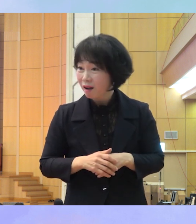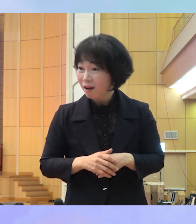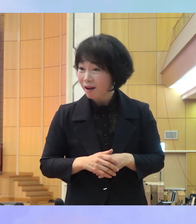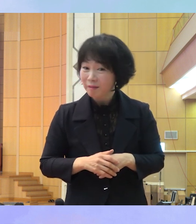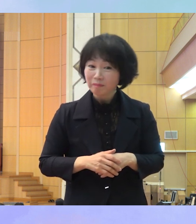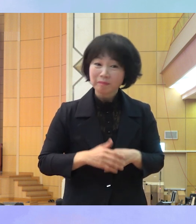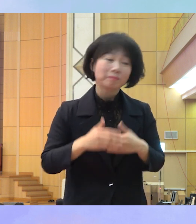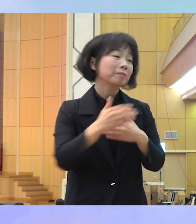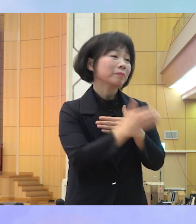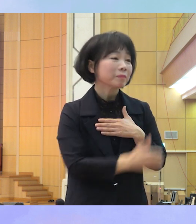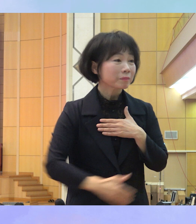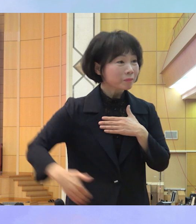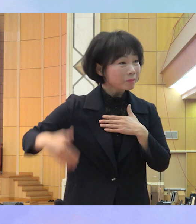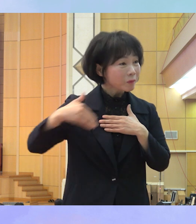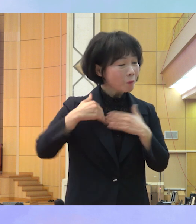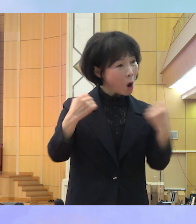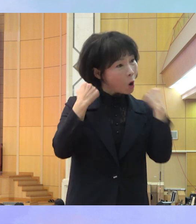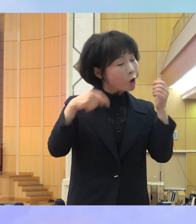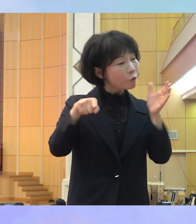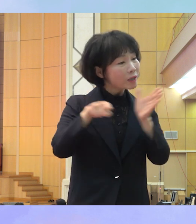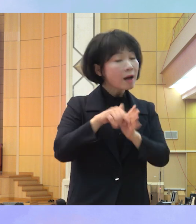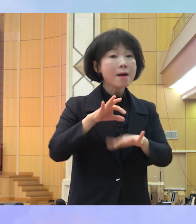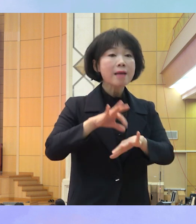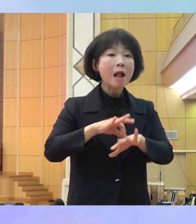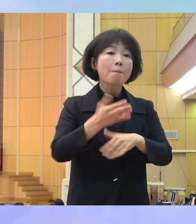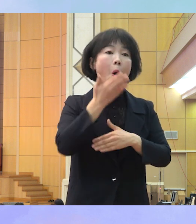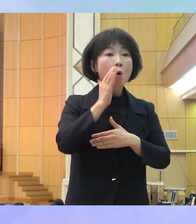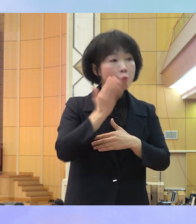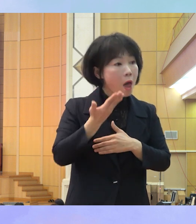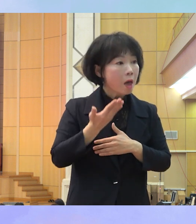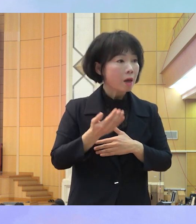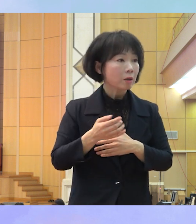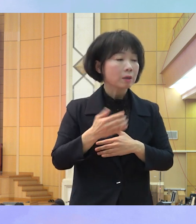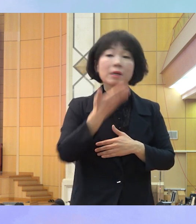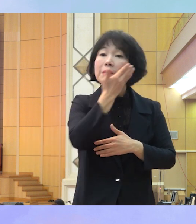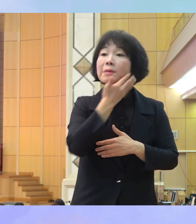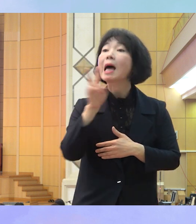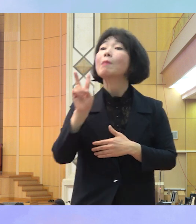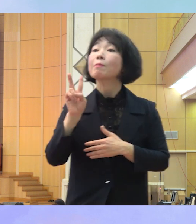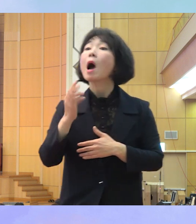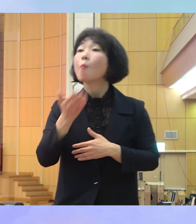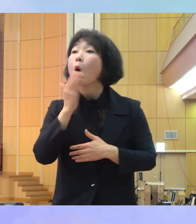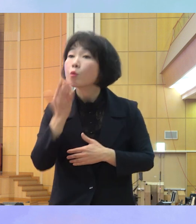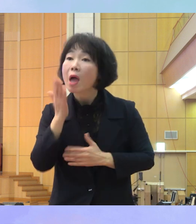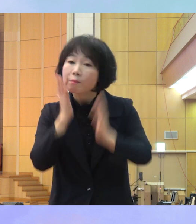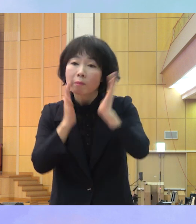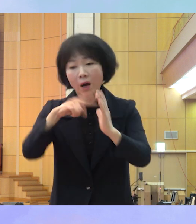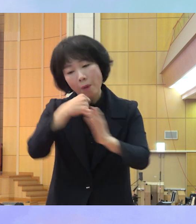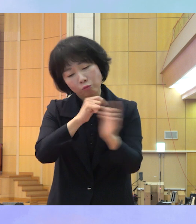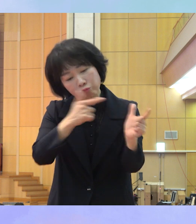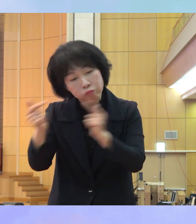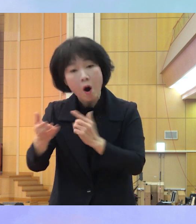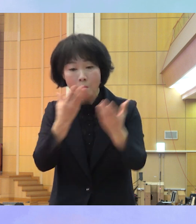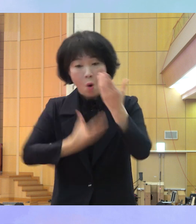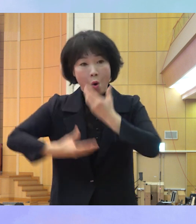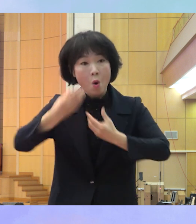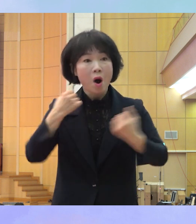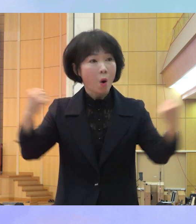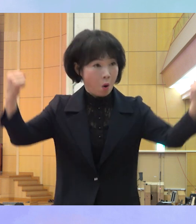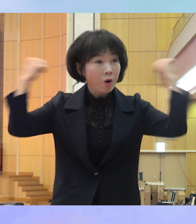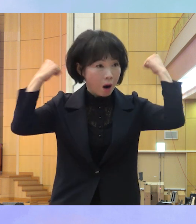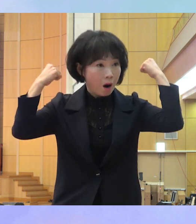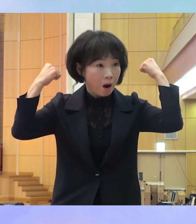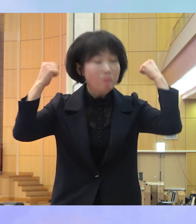양식은 단백질이 들어와야 돼, 탄수화물이 들어와야 돼, 비타민이 들어와야 돼, 미네랄이 들어와야 돼, 대충 이렇게 말하는